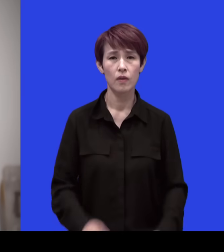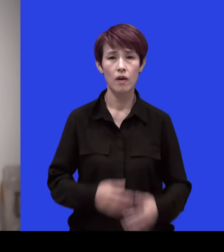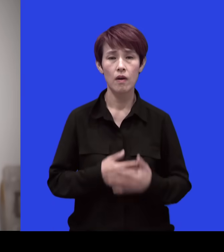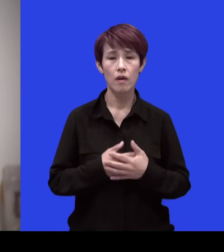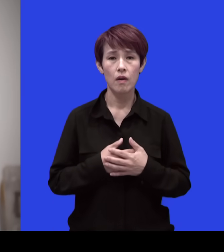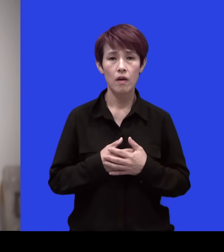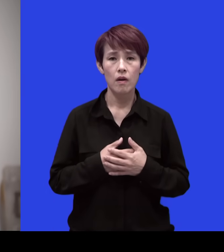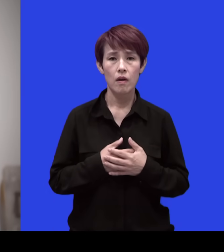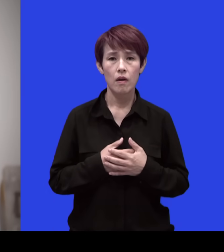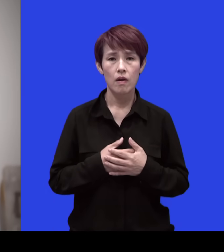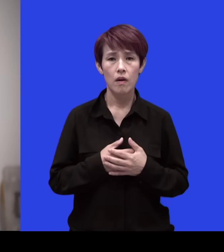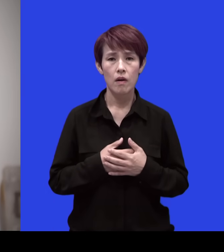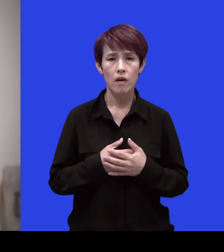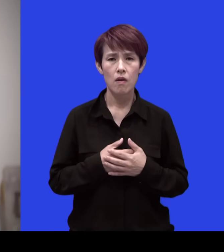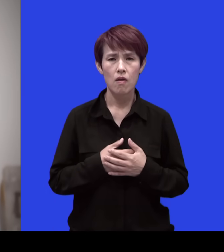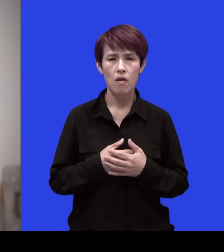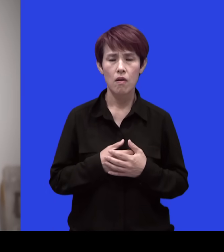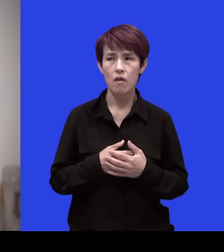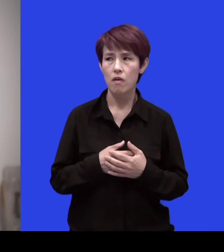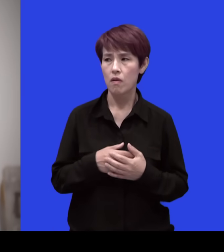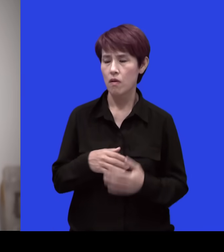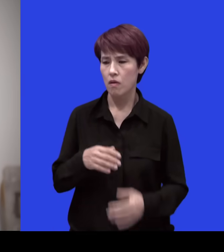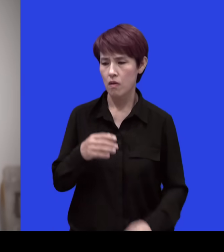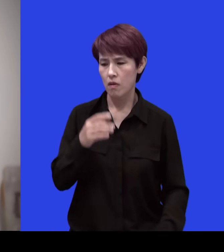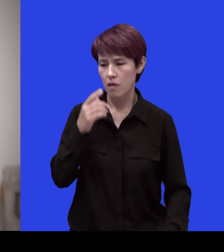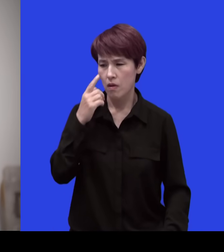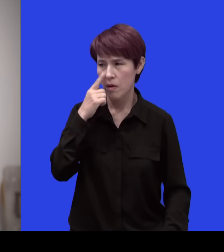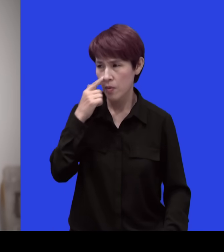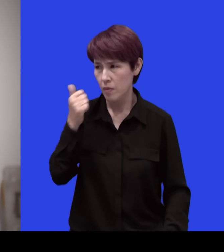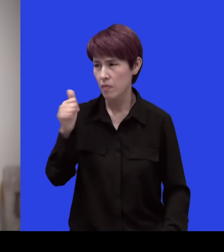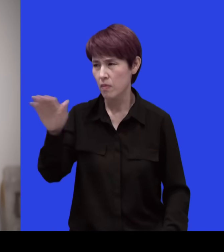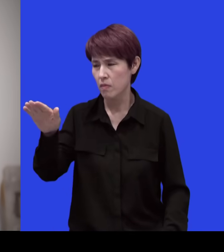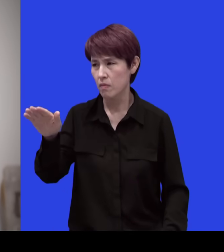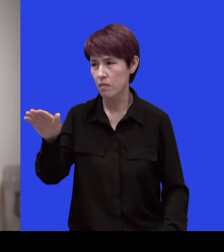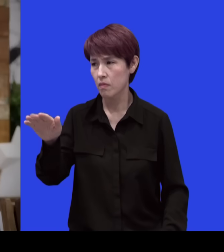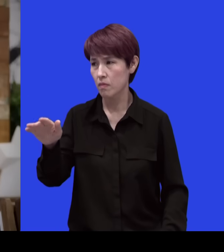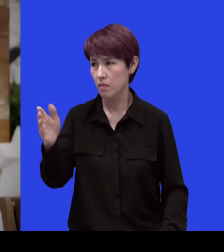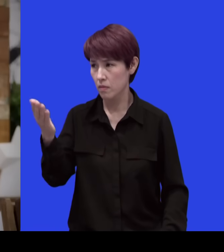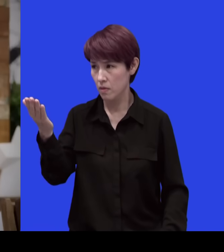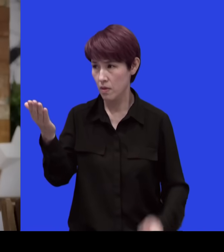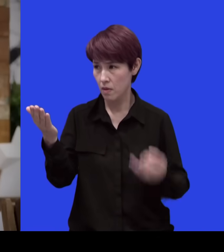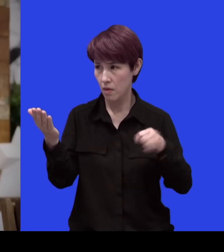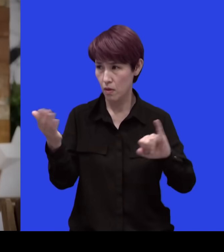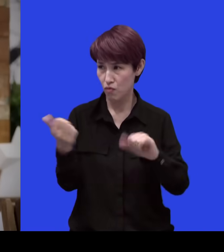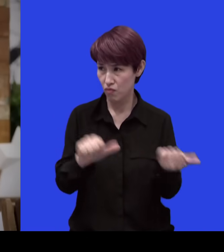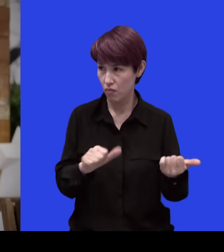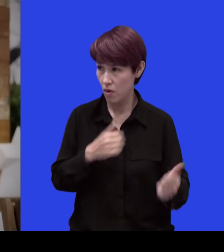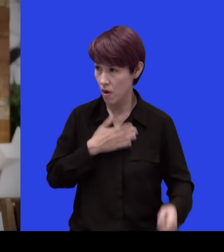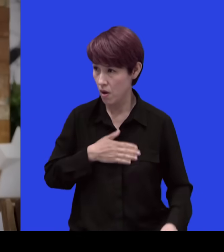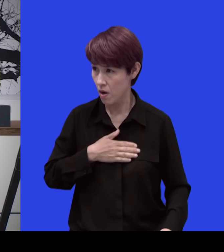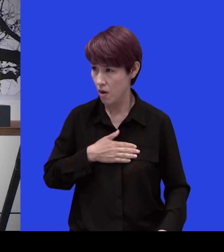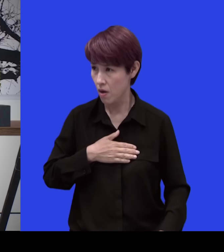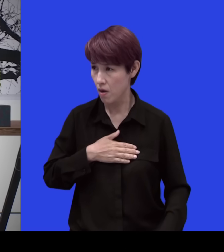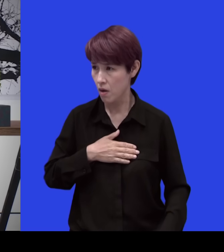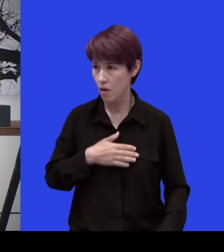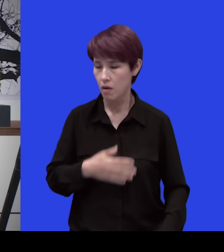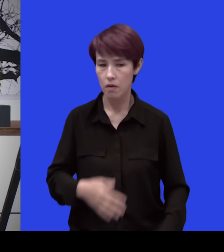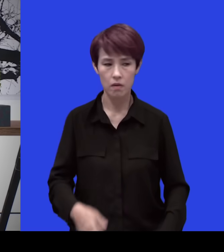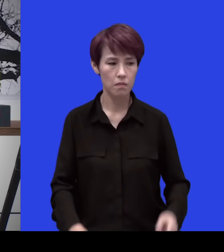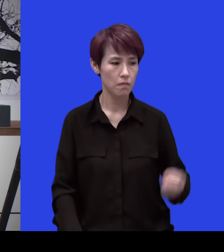떨리는 목소리로 아버님 은경이 죽은 거 아세요? 그래서